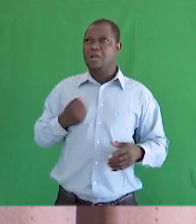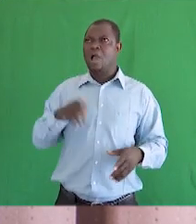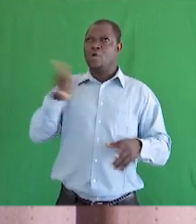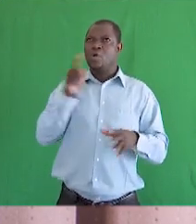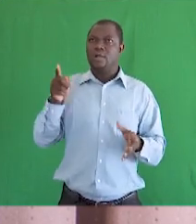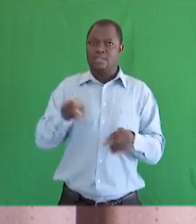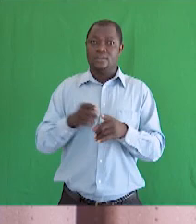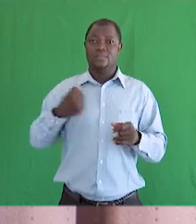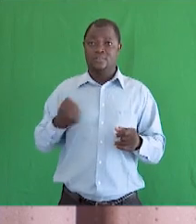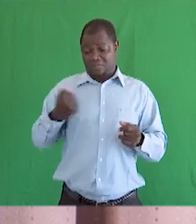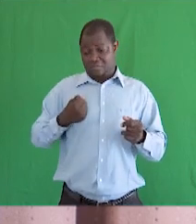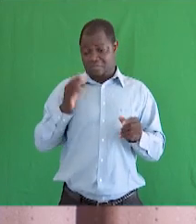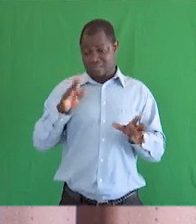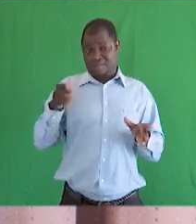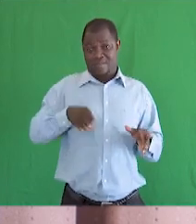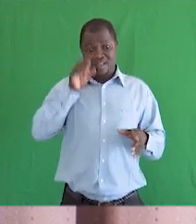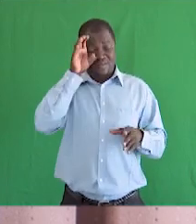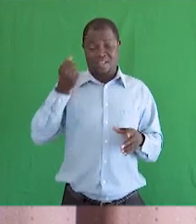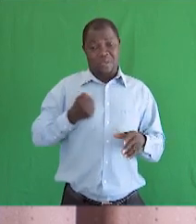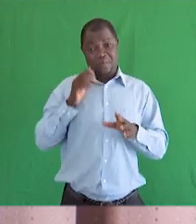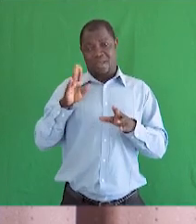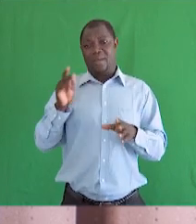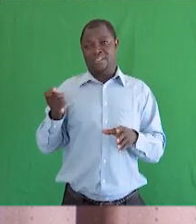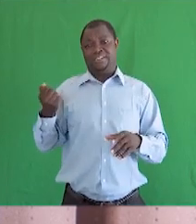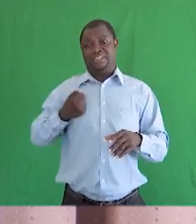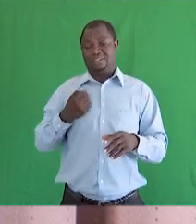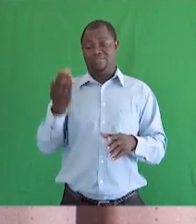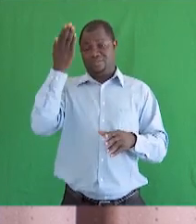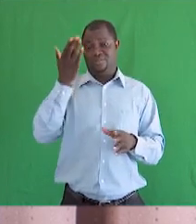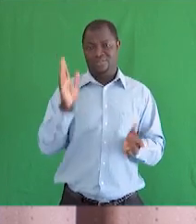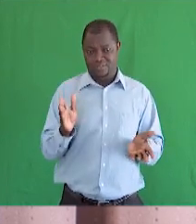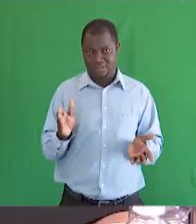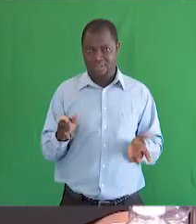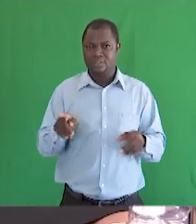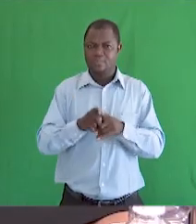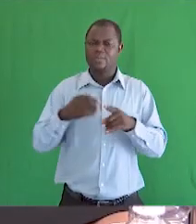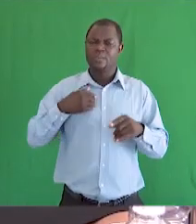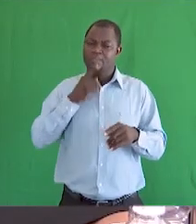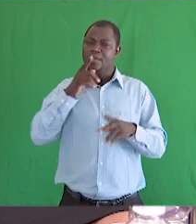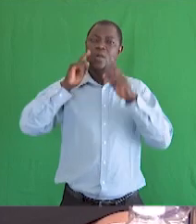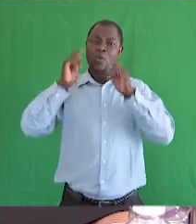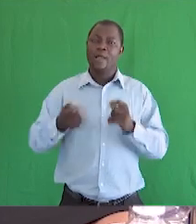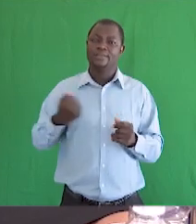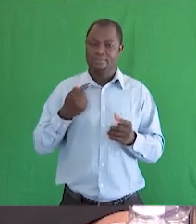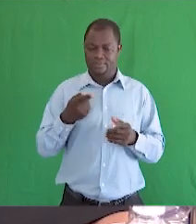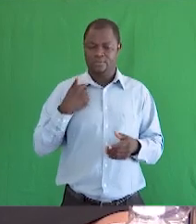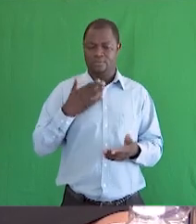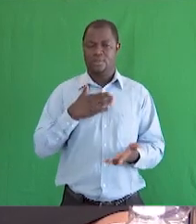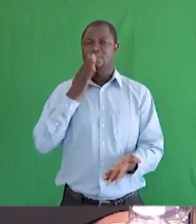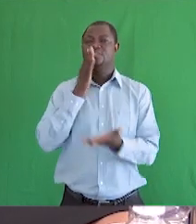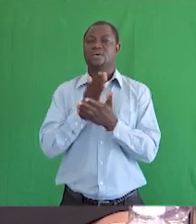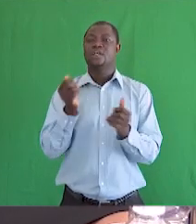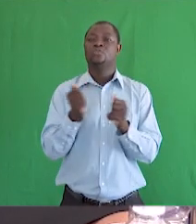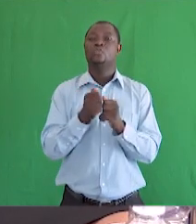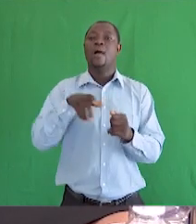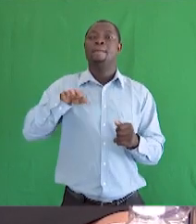indiri musikana wa asindiri musikana mukuru chete tiri kuti sei vasikana mari vanonyanya kuzvipirekera regati tange kuvabereki nekuti ndinoona kuti